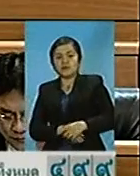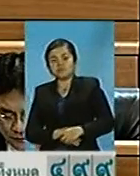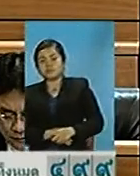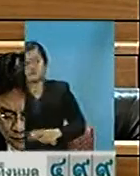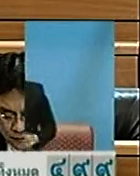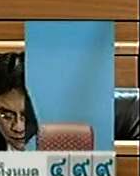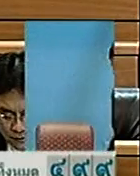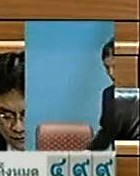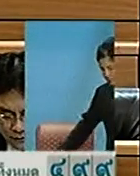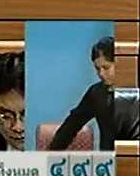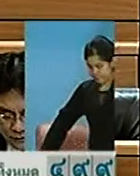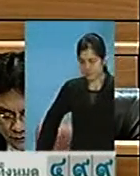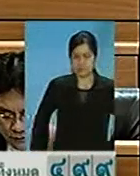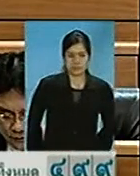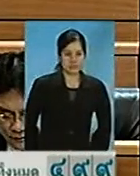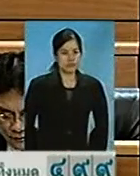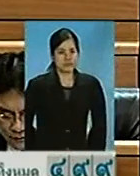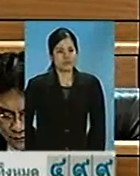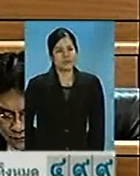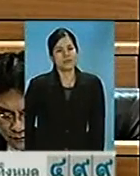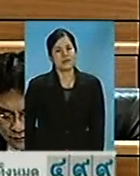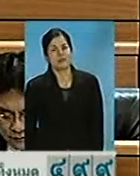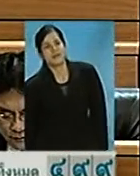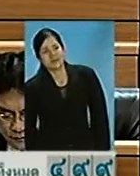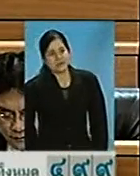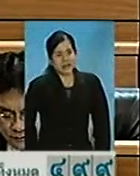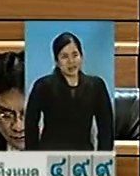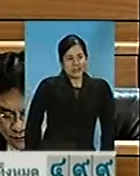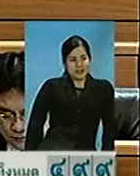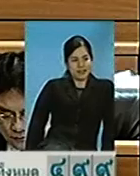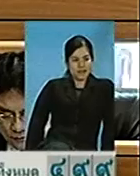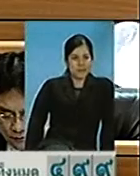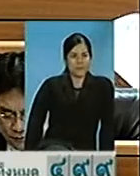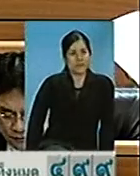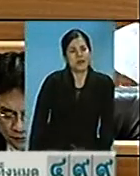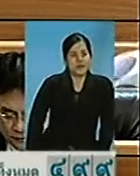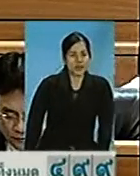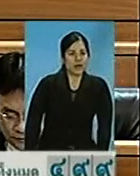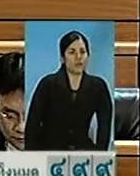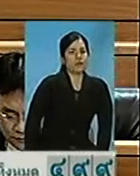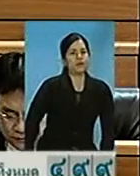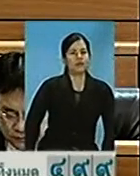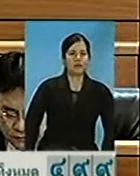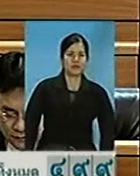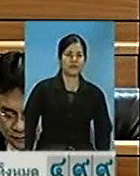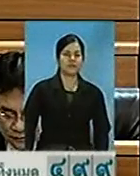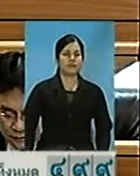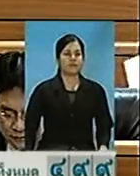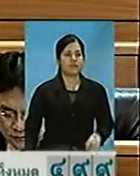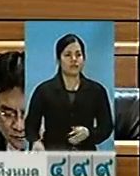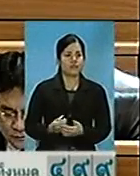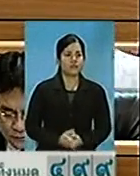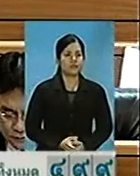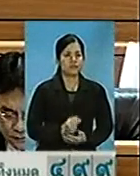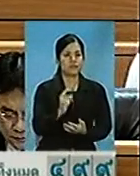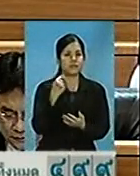อนุ2ประกอบธุรกิจเกี่ยวกับยางพาราและก็ที่เพิ่มก็คือเพื่อประโยชน์ในการส่งเสริมสนับสนุน